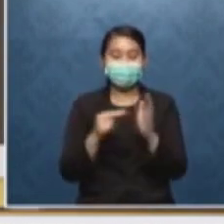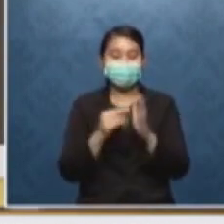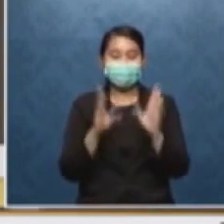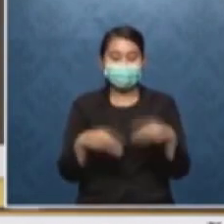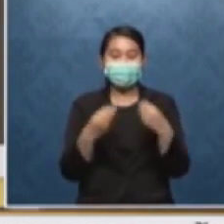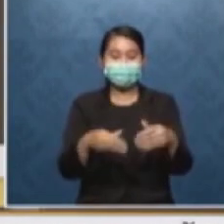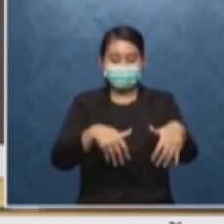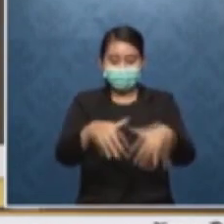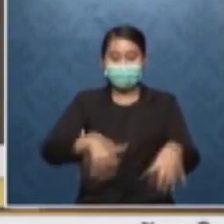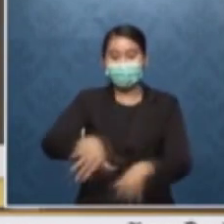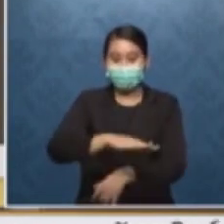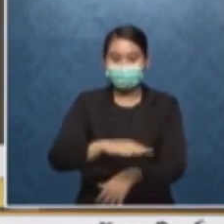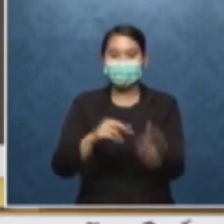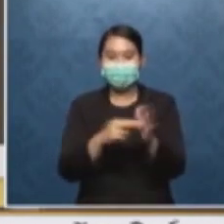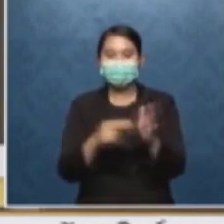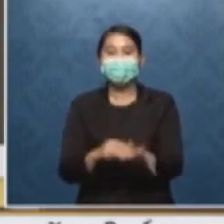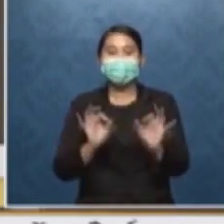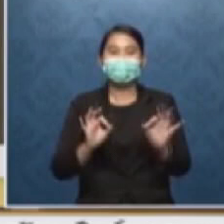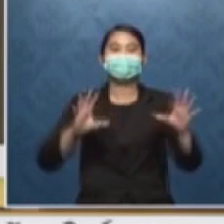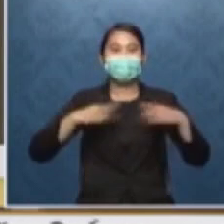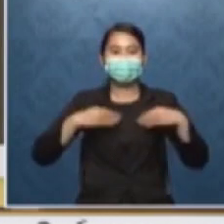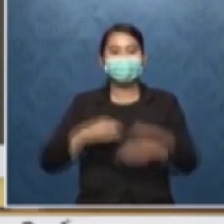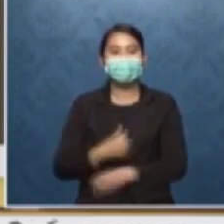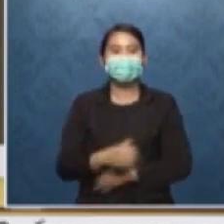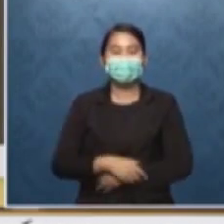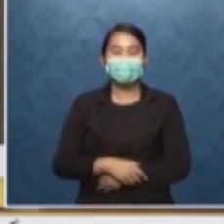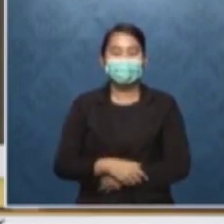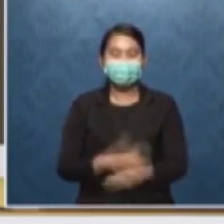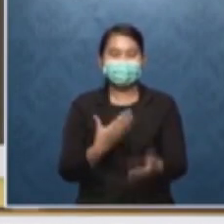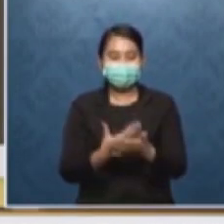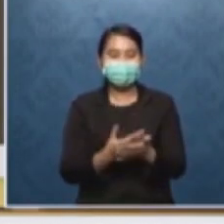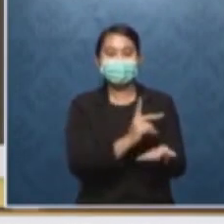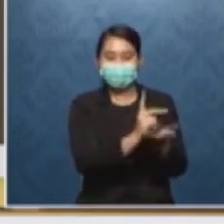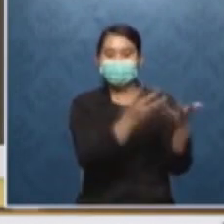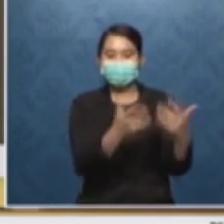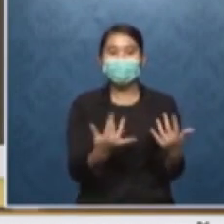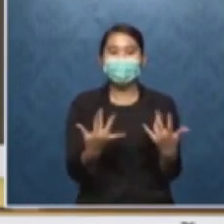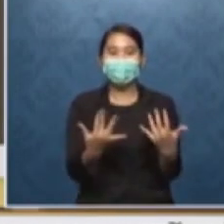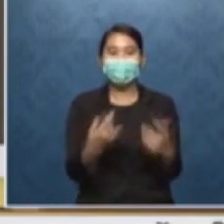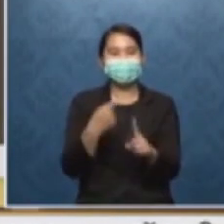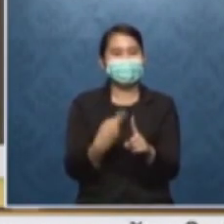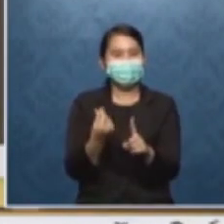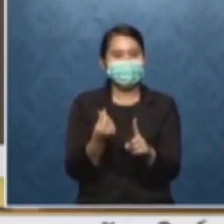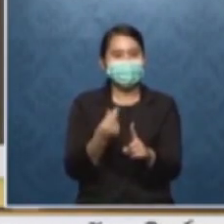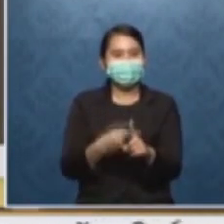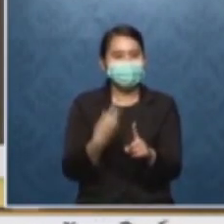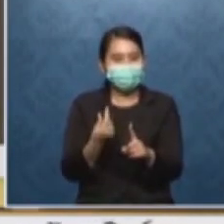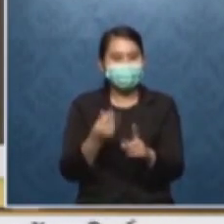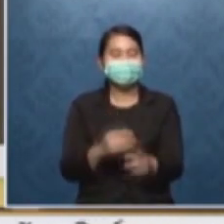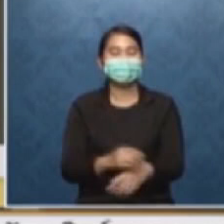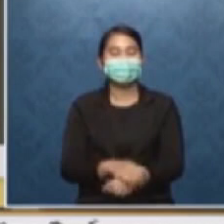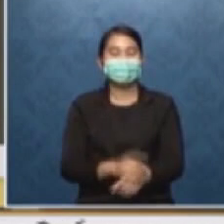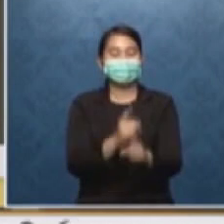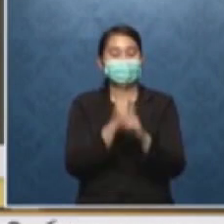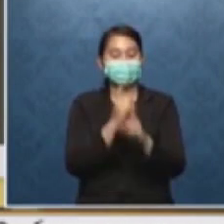ที่น้องประชาชนจะได้นับ Countdownถอยหลังเลยว่าเขาให้เงินเขาไปแล้วเหลืออีกกี่เดือนต้องทำตามนั้นเหลืออีกกี่นาทีต้องทำ